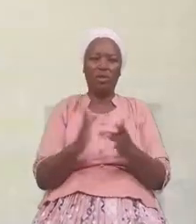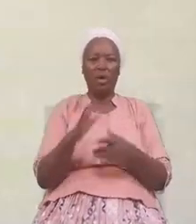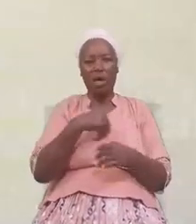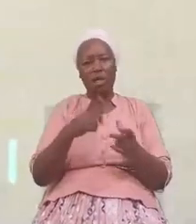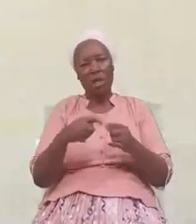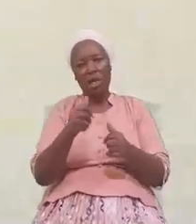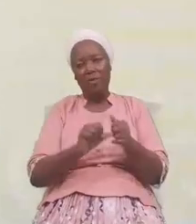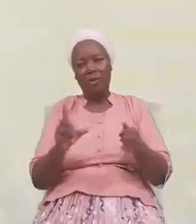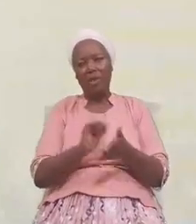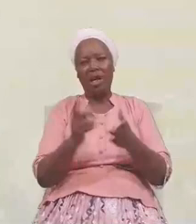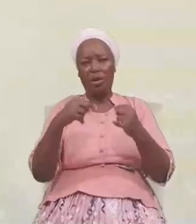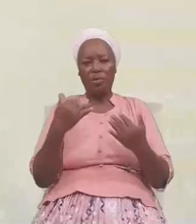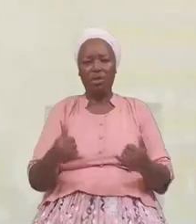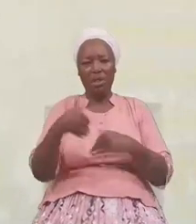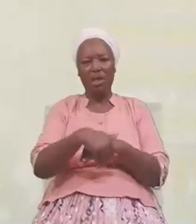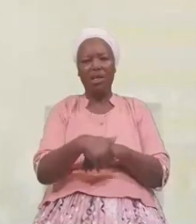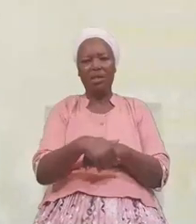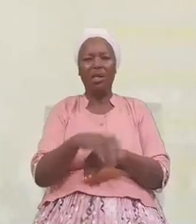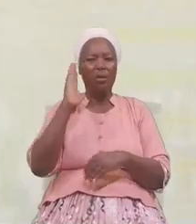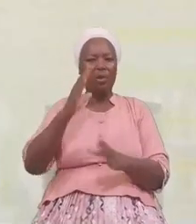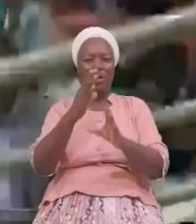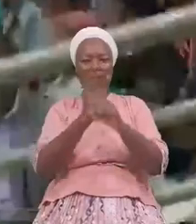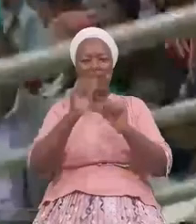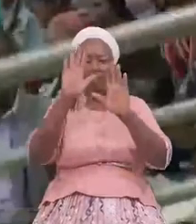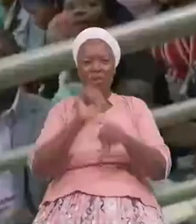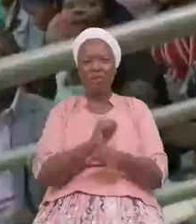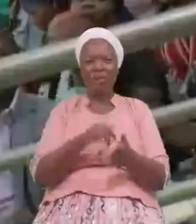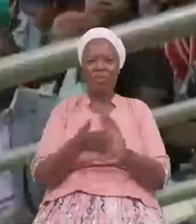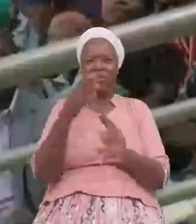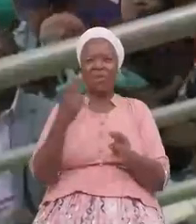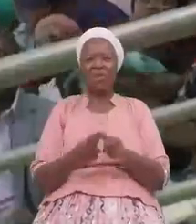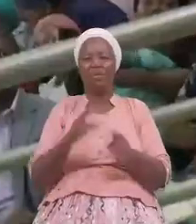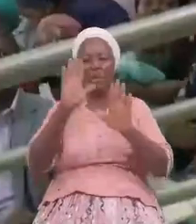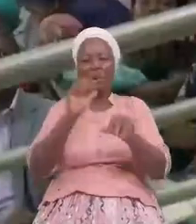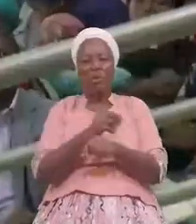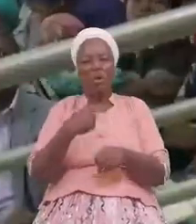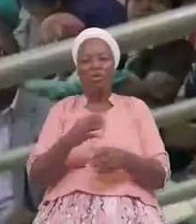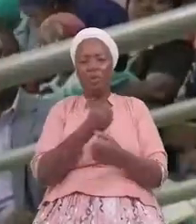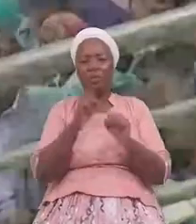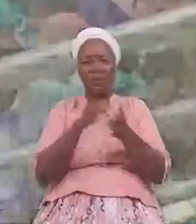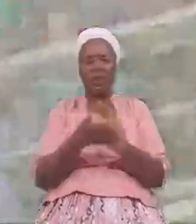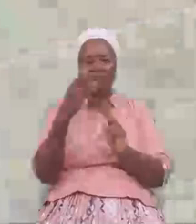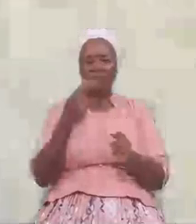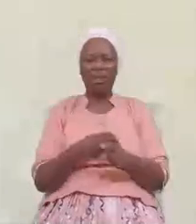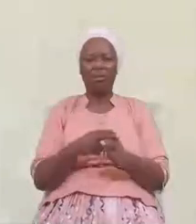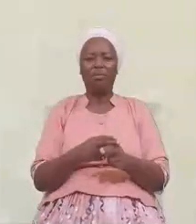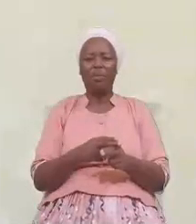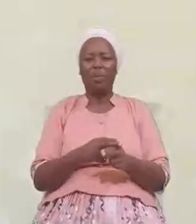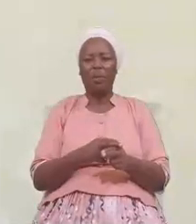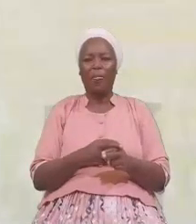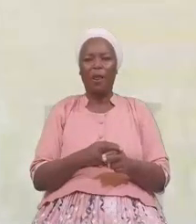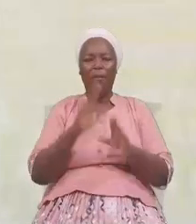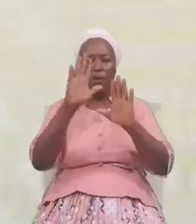ce soir va recevoir son miracle. Miracle de salut, nous allons recevoir de miracles. Miracle de